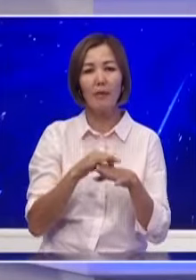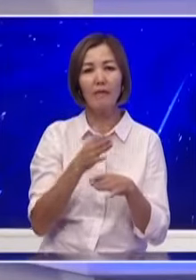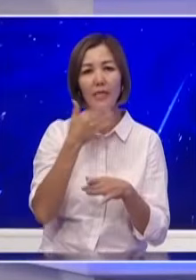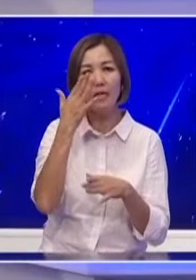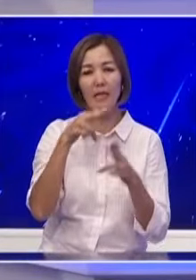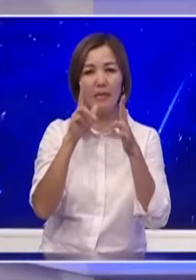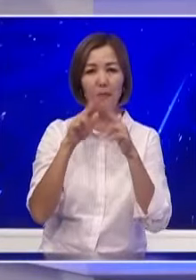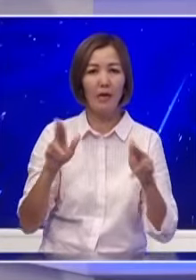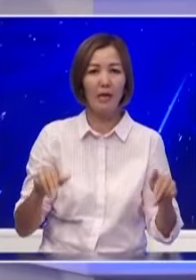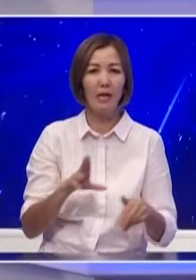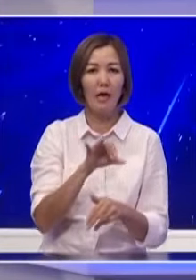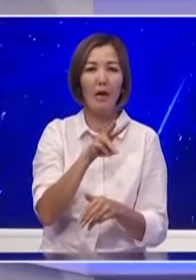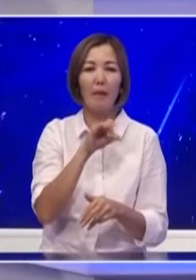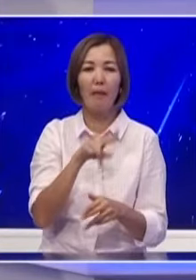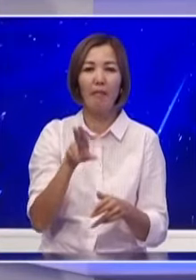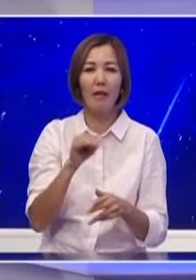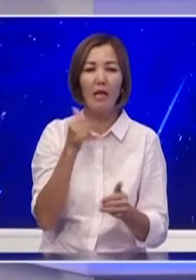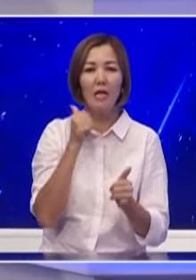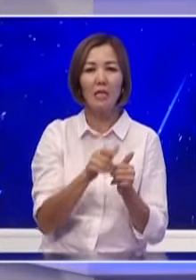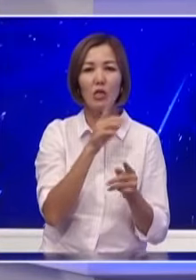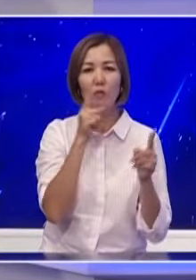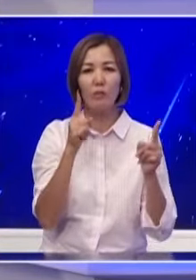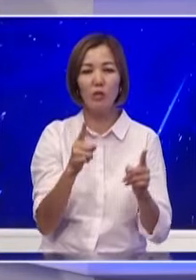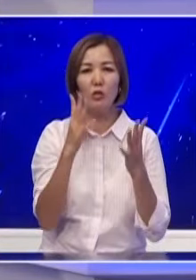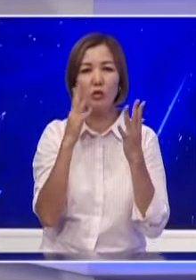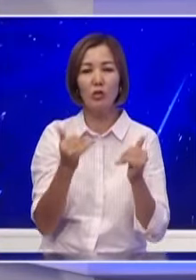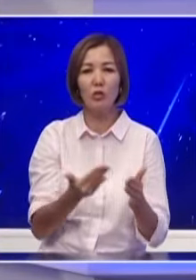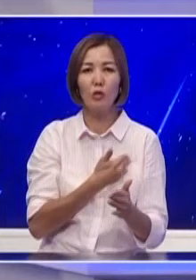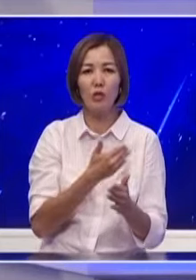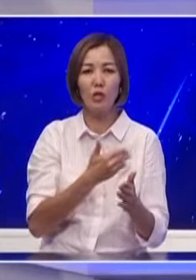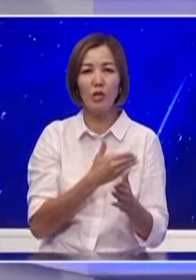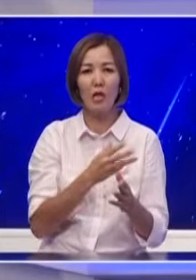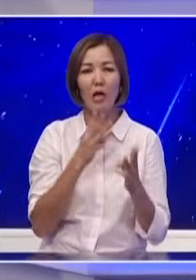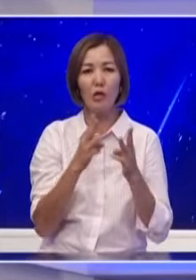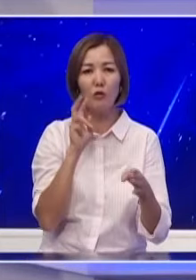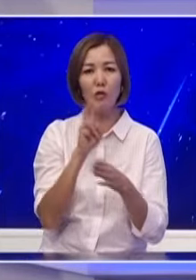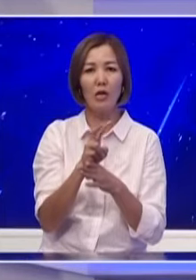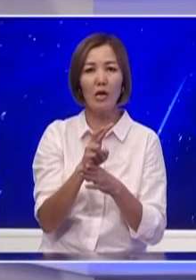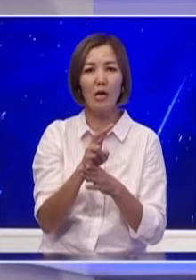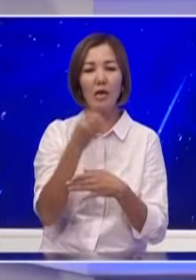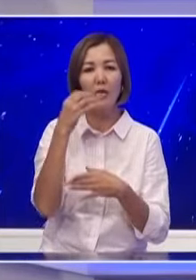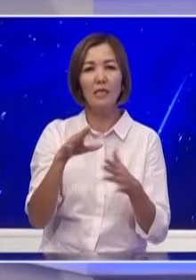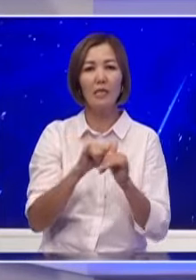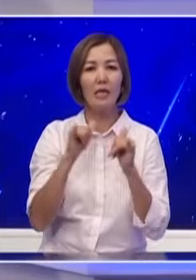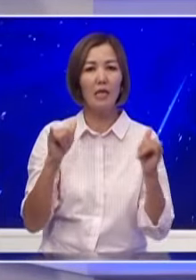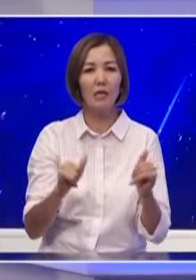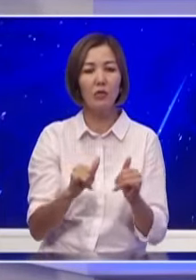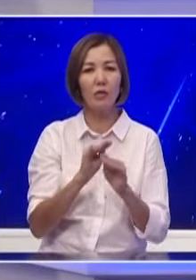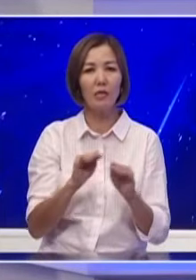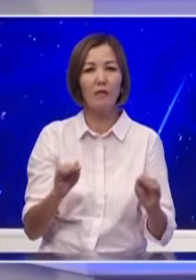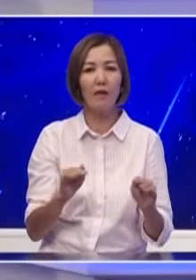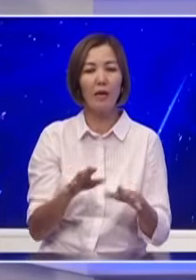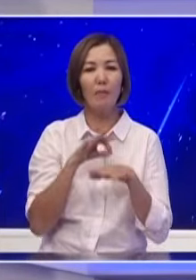лагере «Арман-Дала». С каждым сезоном число желающих побывать в этом досуговом центре только растет. Детвора не